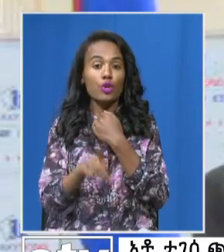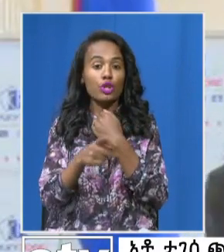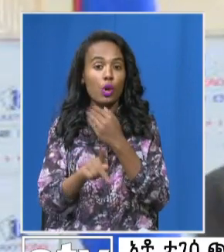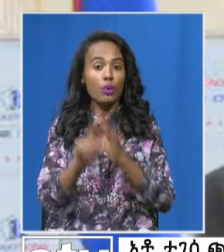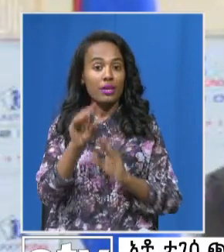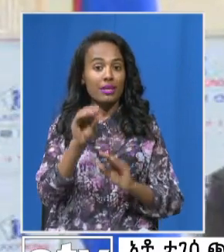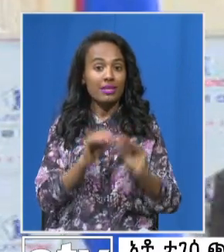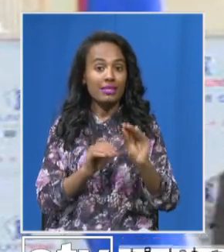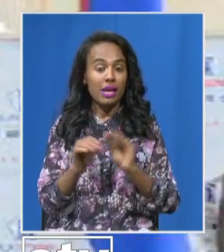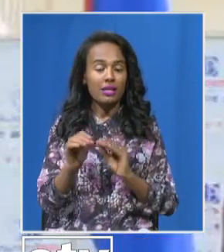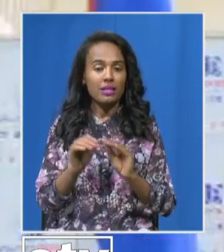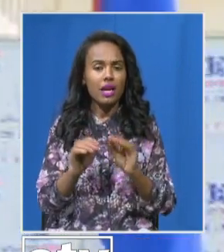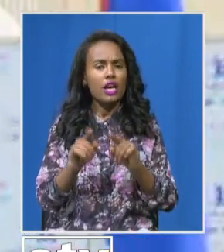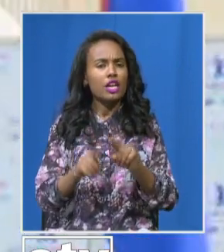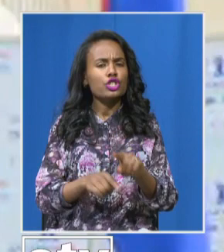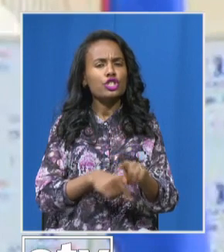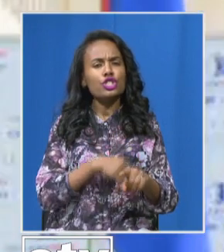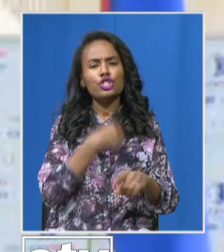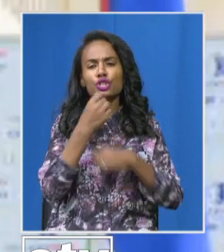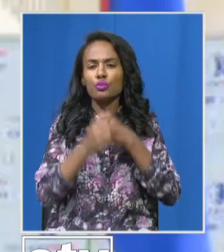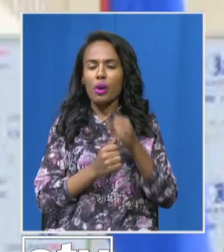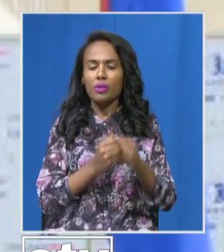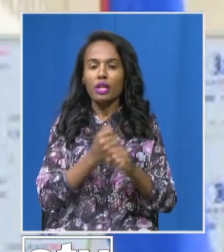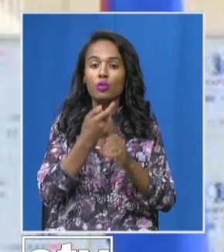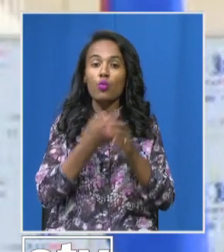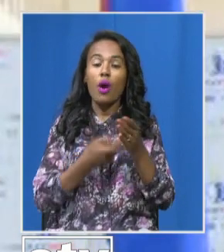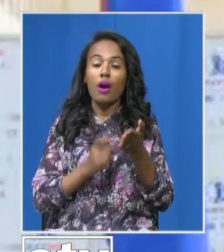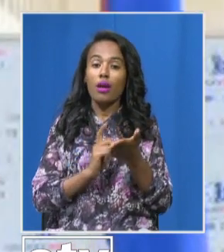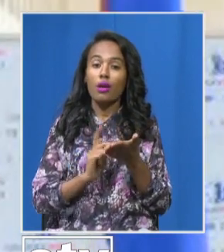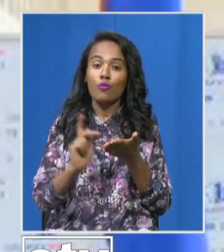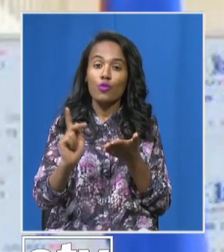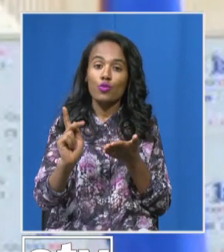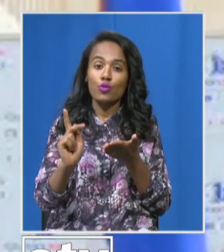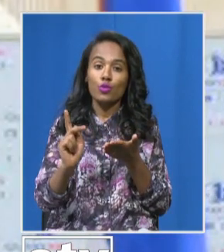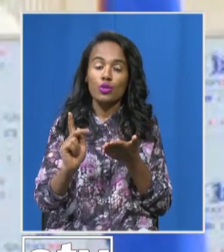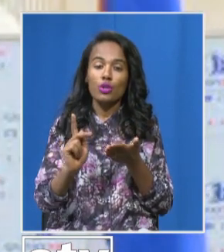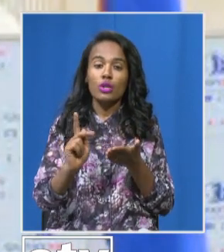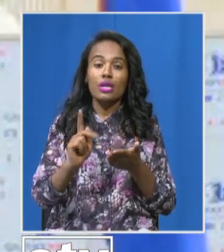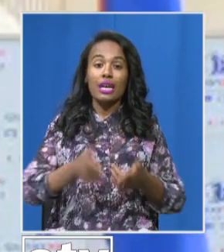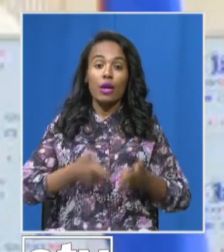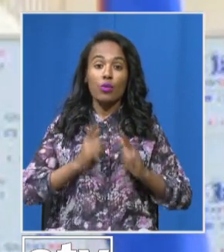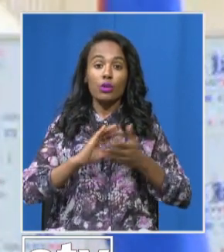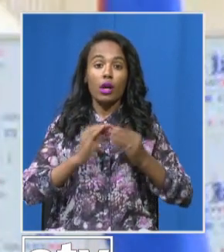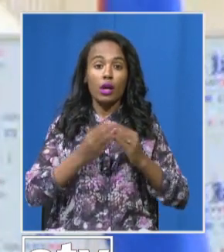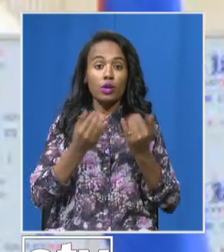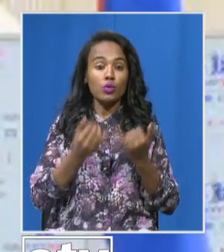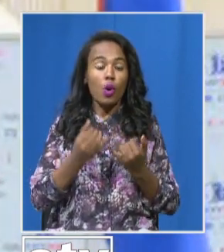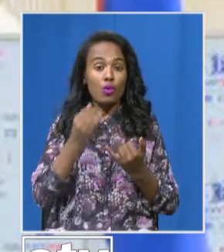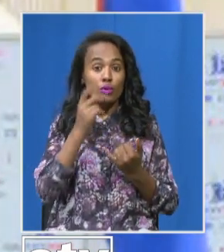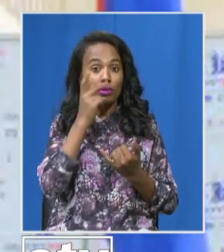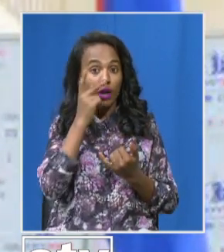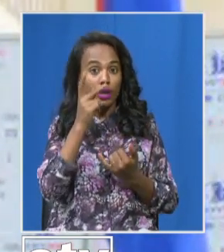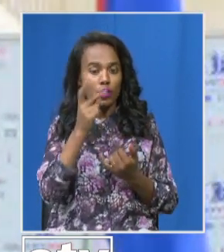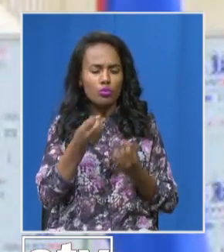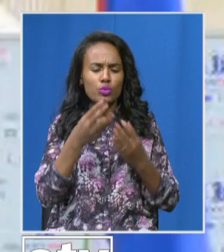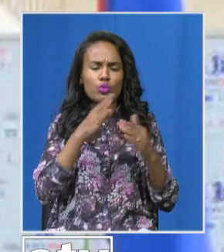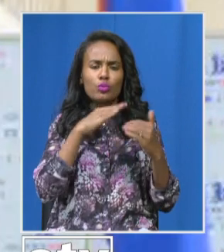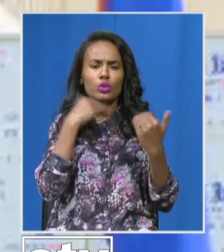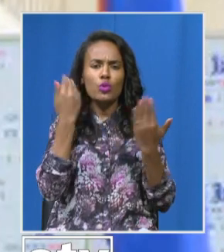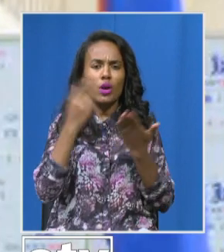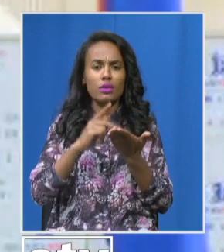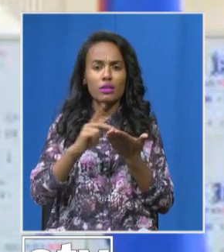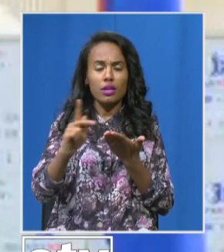እንቅስቃሴ ለረጅም ዓመታት ዋጋ የከፈሉ ከውን ታሪካቸው አሁን እንዳየነው ብዙ መስዋዕትነት